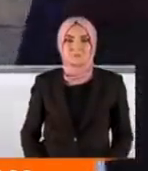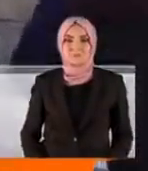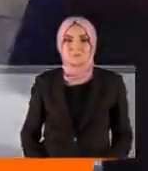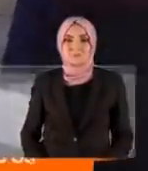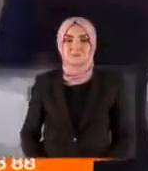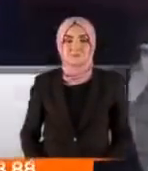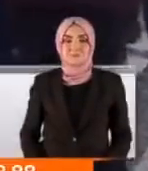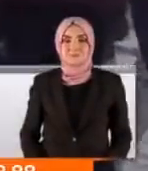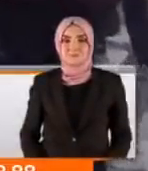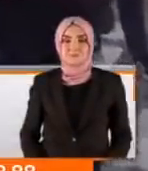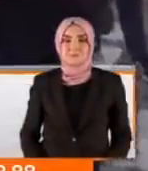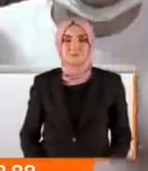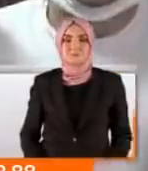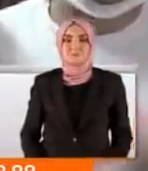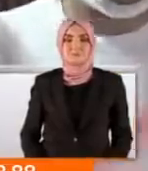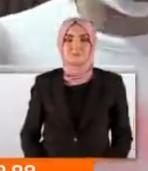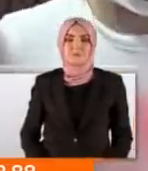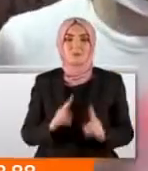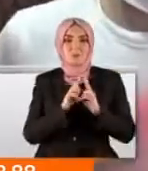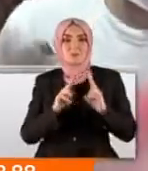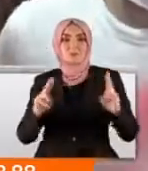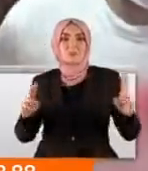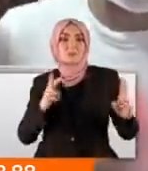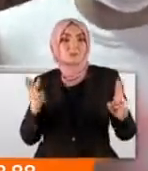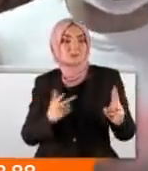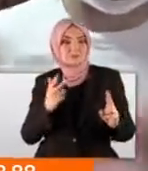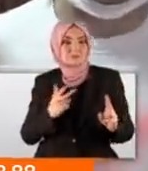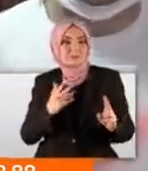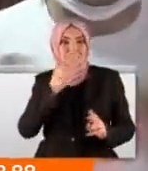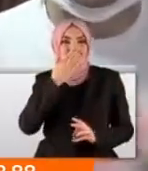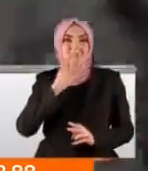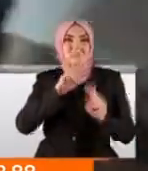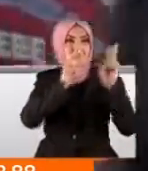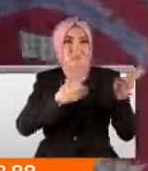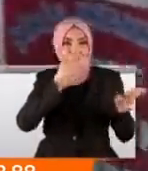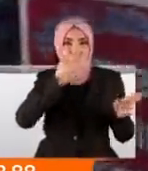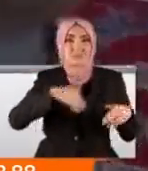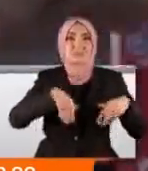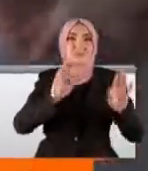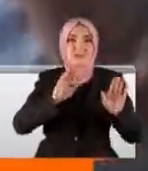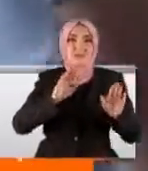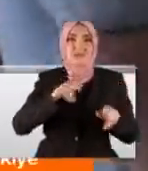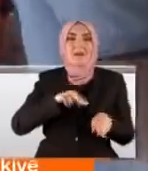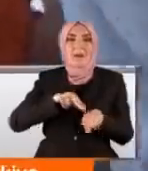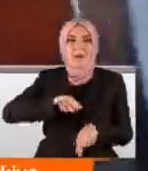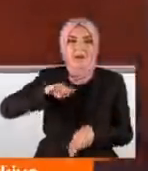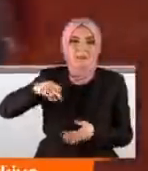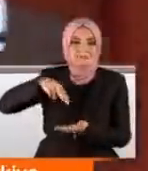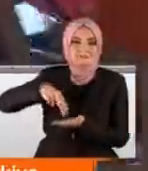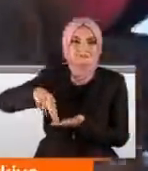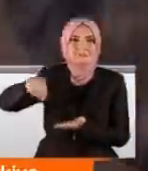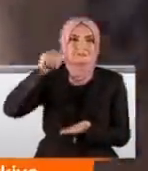bakacağız. İşimize gelen bir şey bulursak olacağız. Kuyruk öyle uzadı ki sadece mağazanın önü değil, kaldırımda mağazaya girmek isteyenlerle